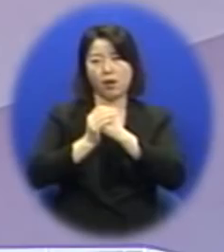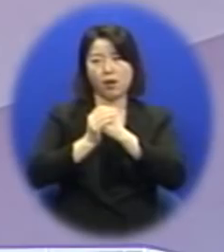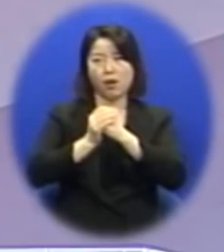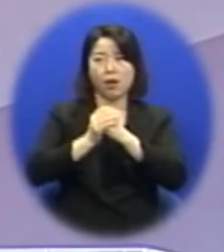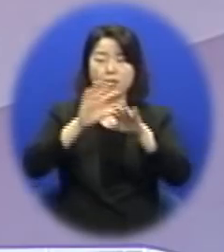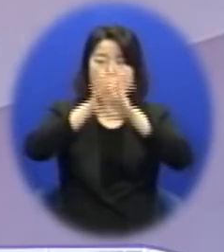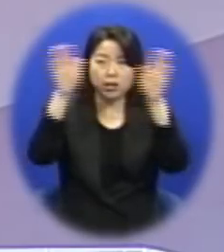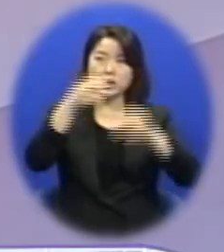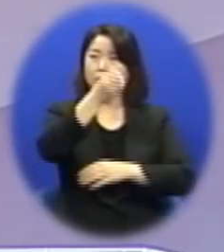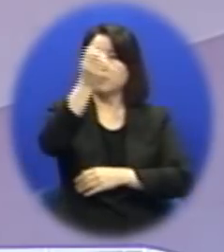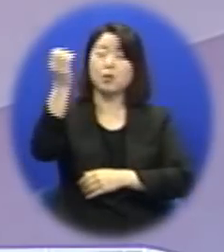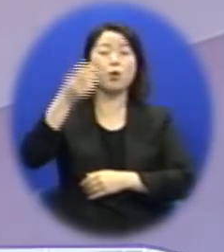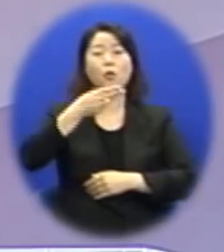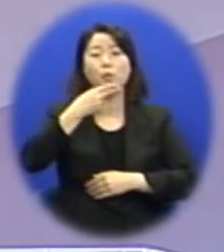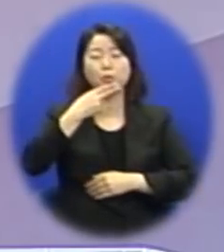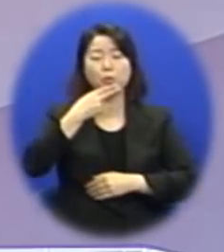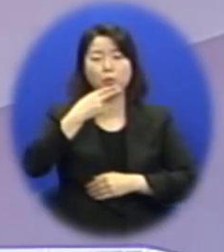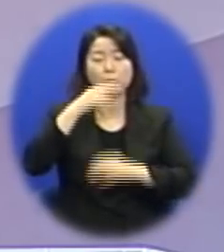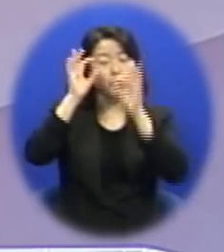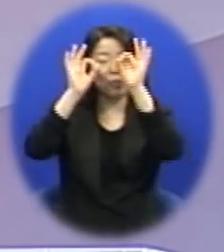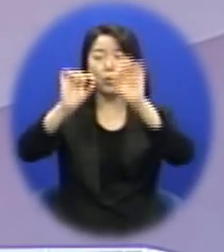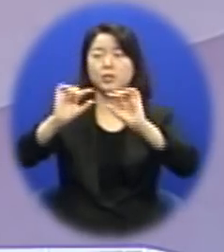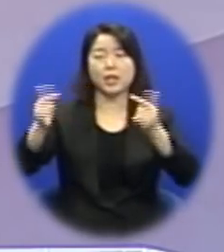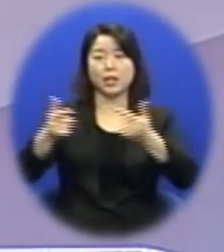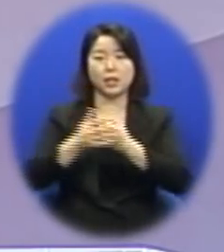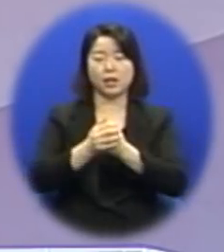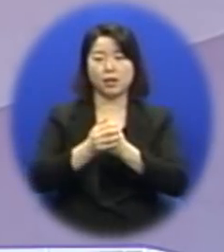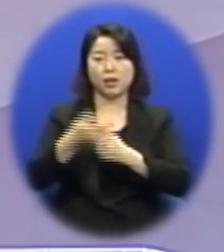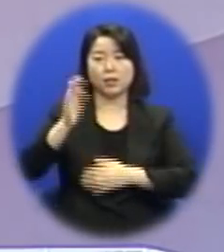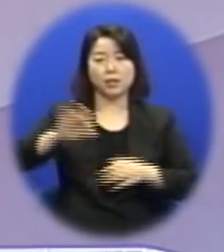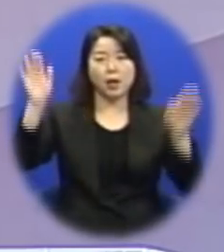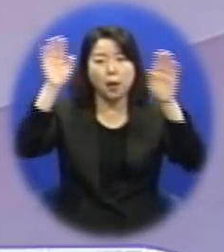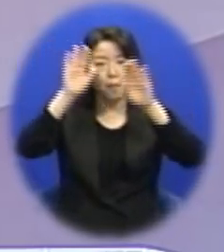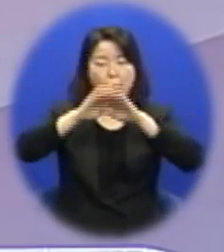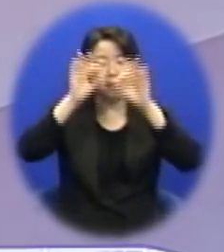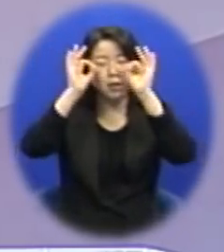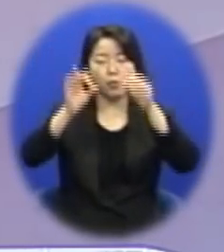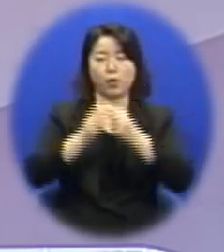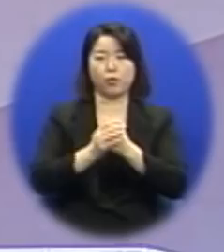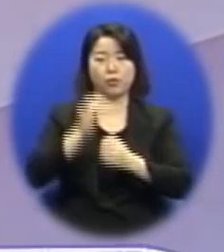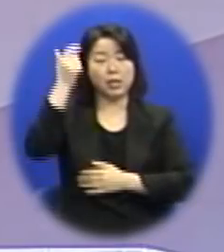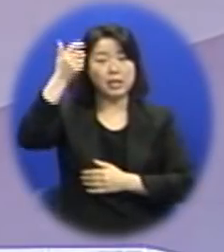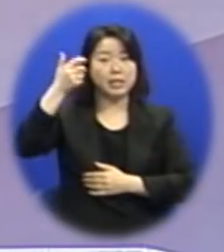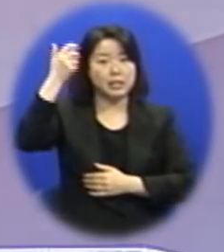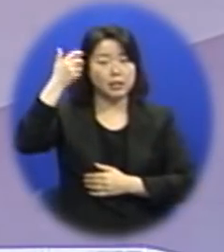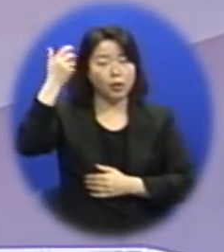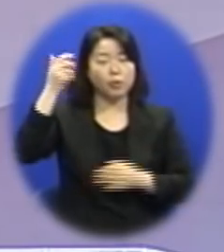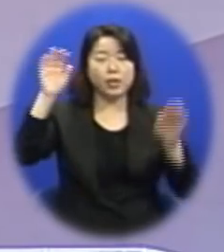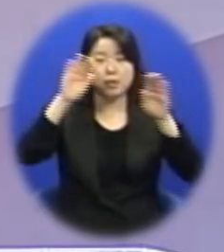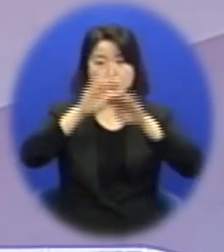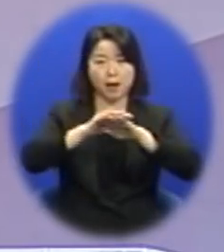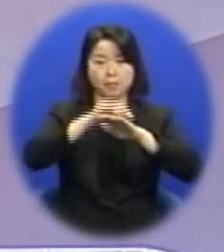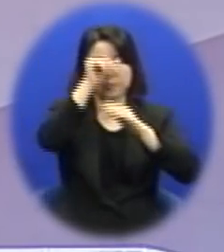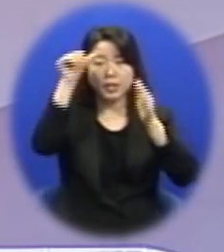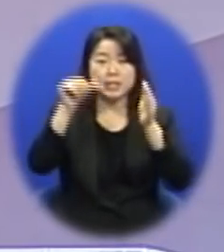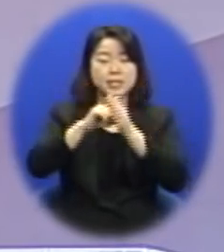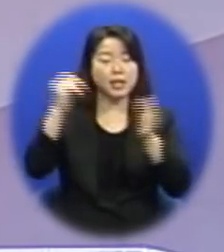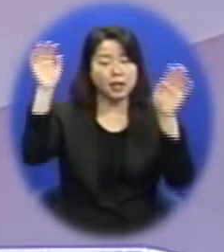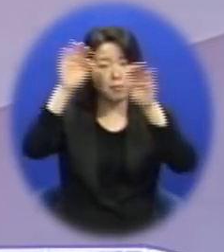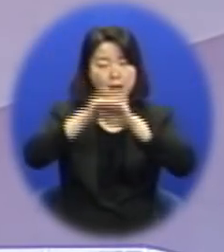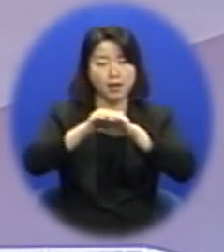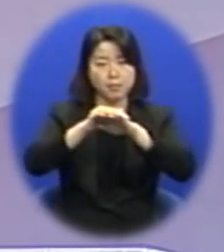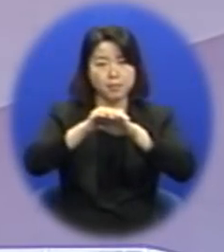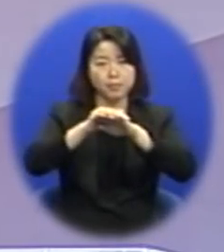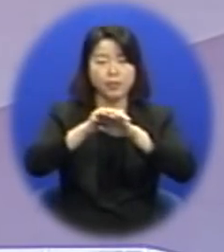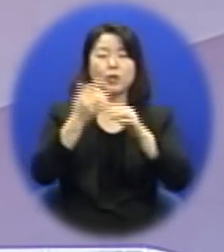되면 보여요 인생의 밤 신앙 인해 영혼의 어두운